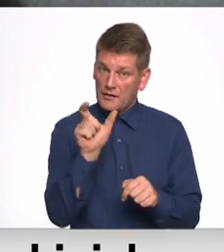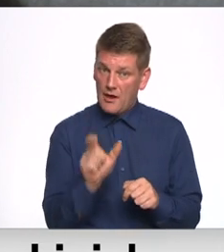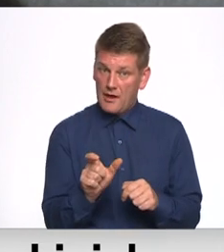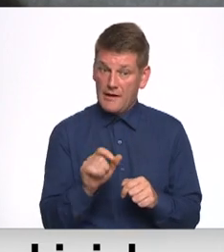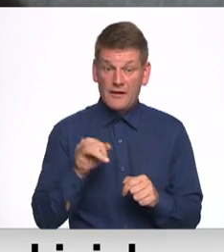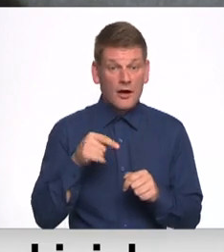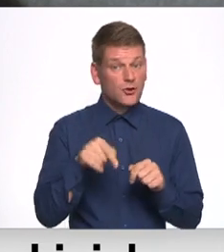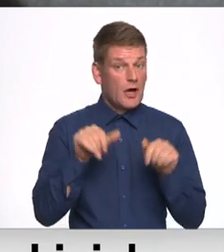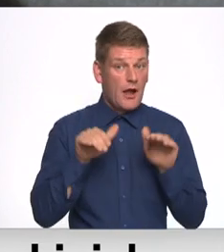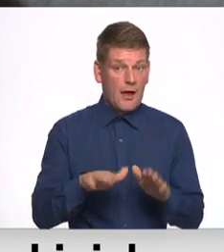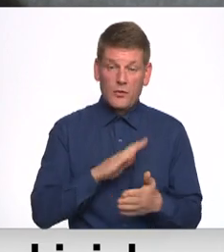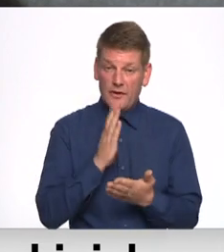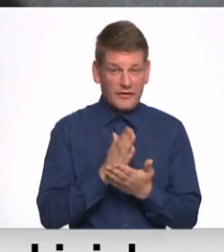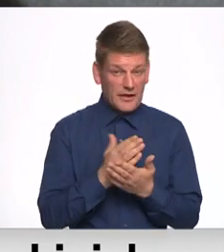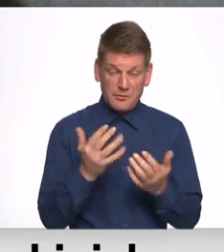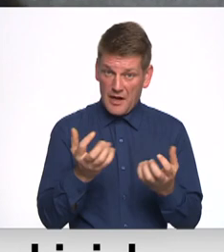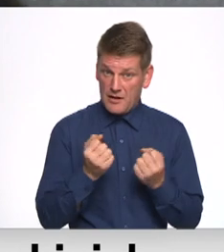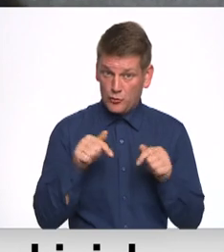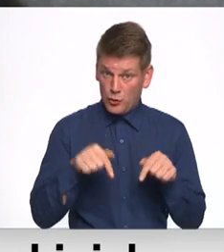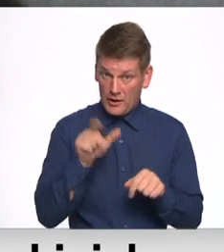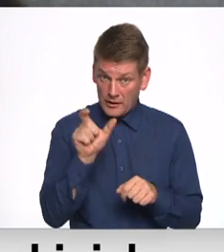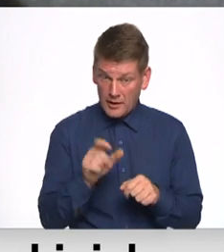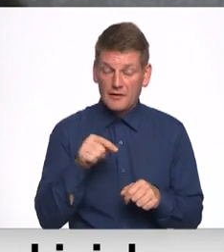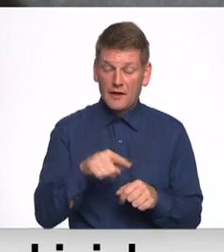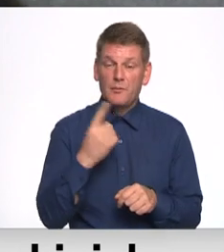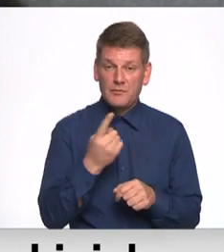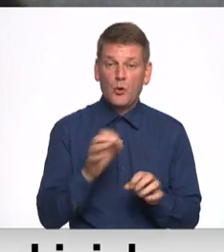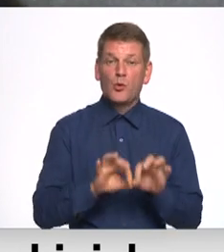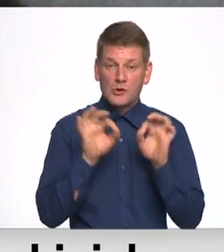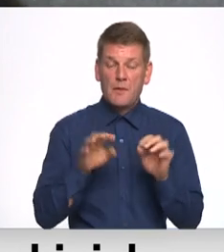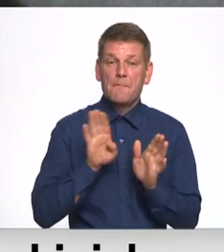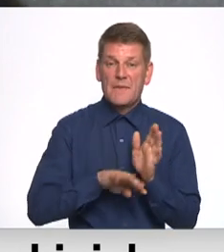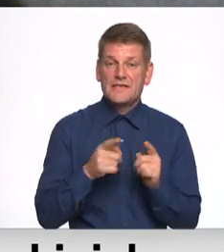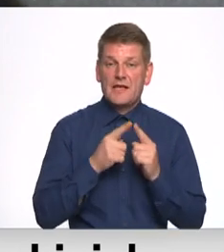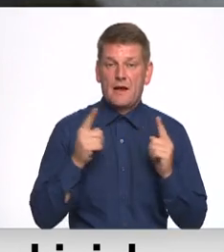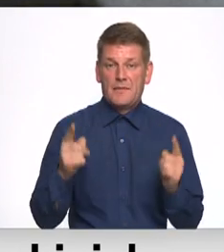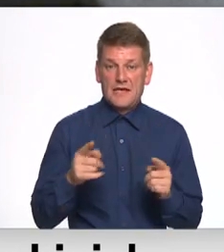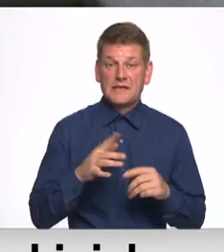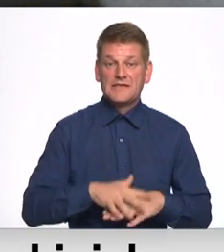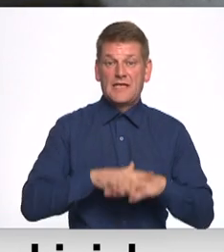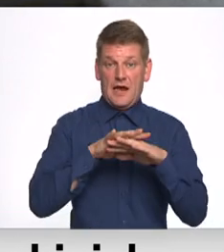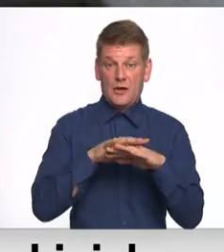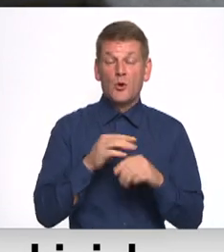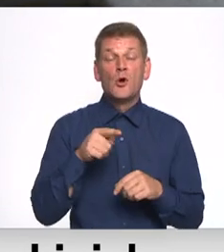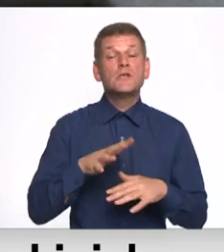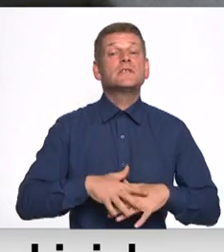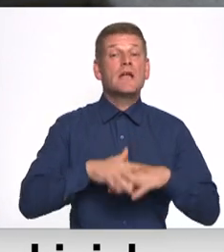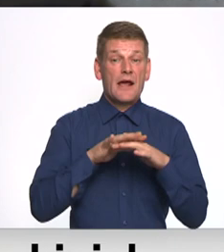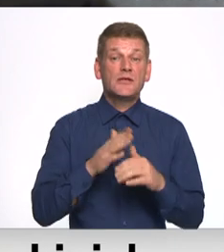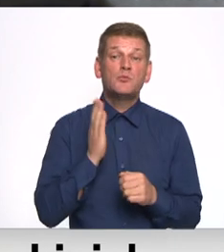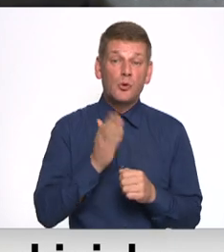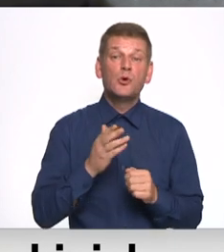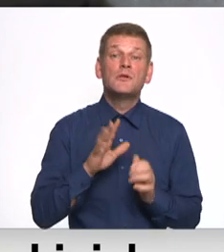Un ja šie lēmumi netiks pieņemti šonedēļ, tad mēs pirmdien uzsākam šo beztermiņa streiku. Un streiks būs sākot